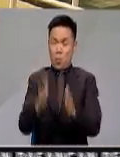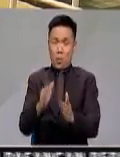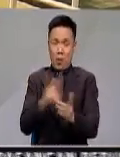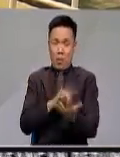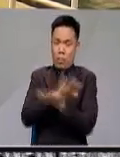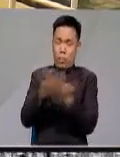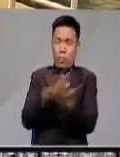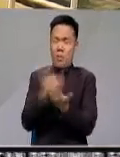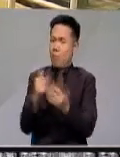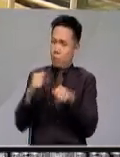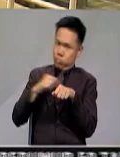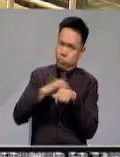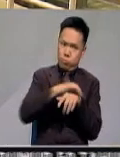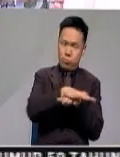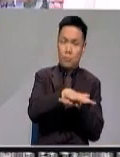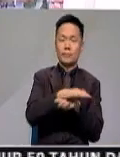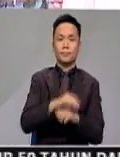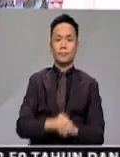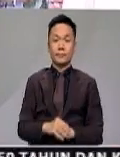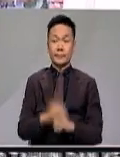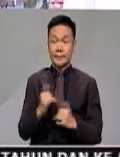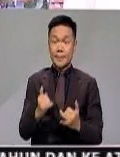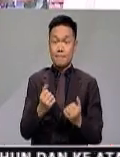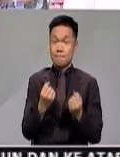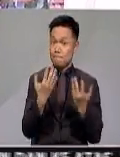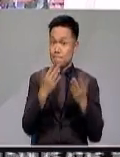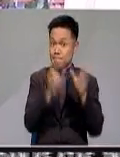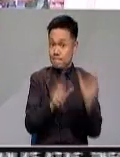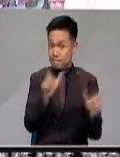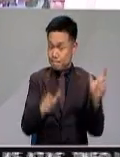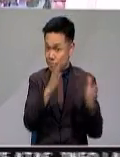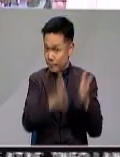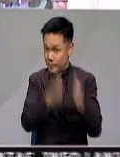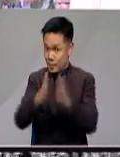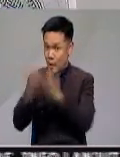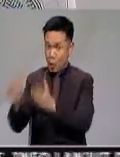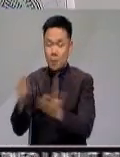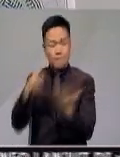terjejas. Untuk perkembangan terkini, orang ramai boleh merujuk aplikasi